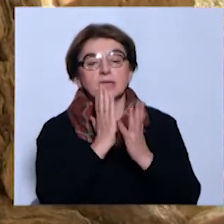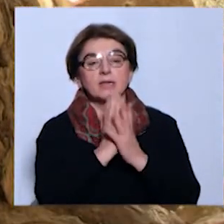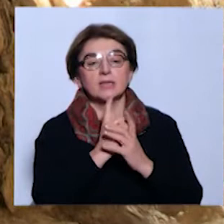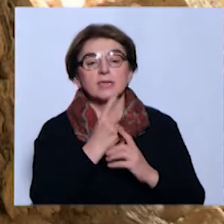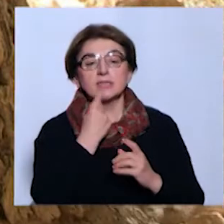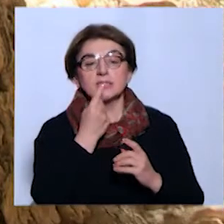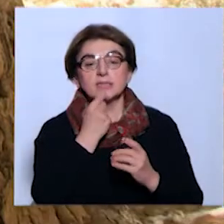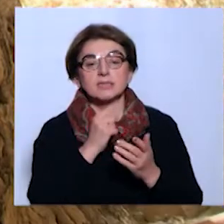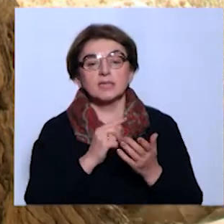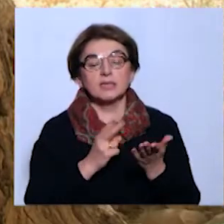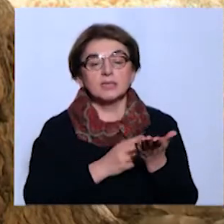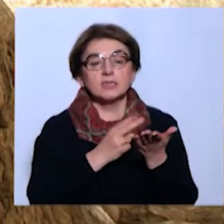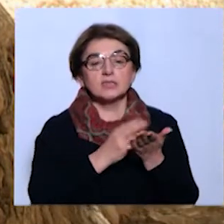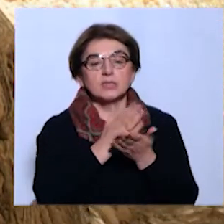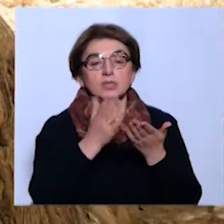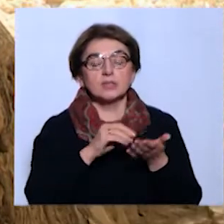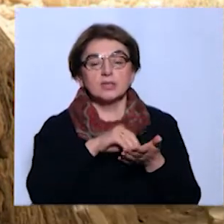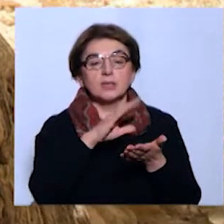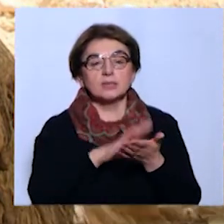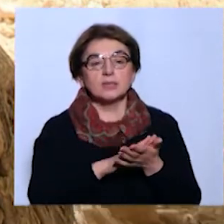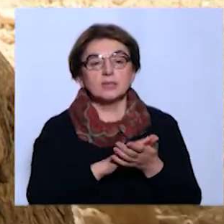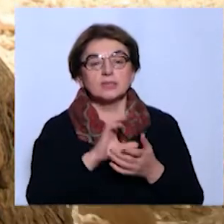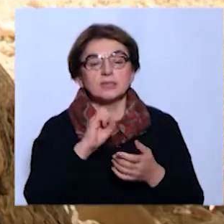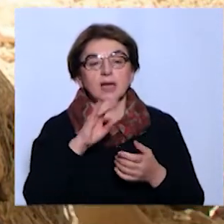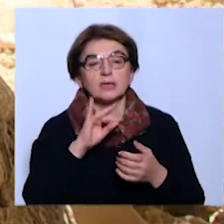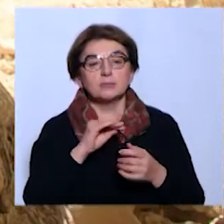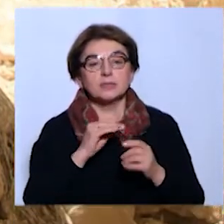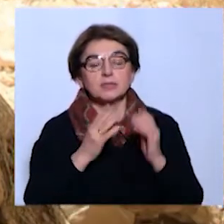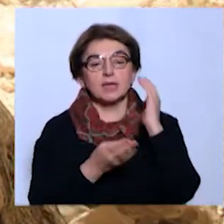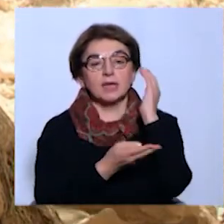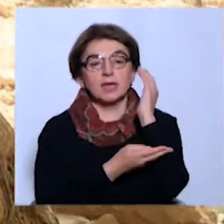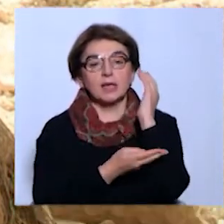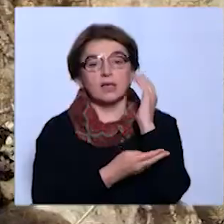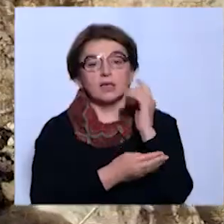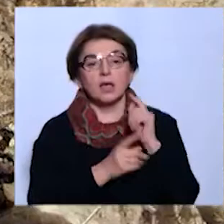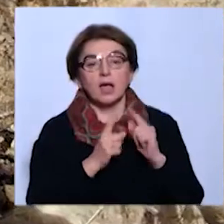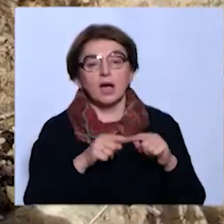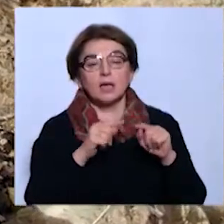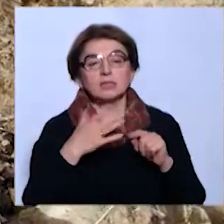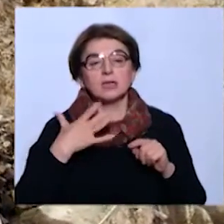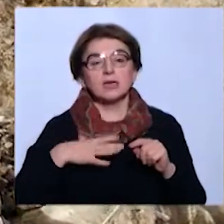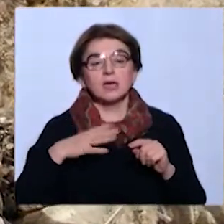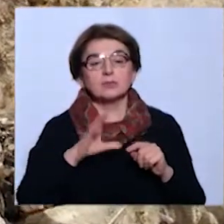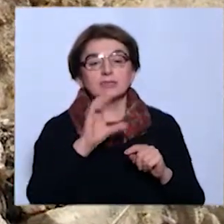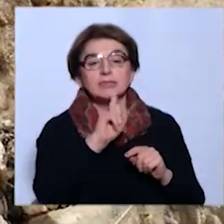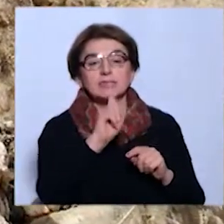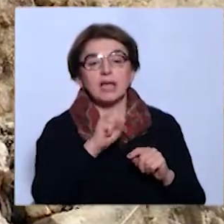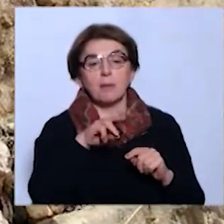წითელ ნუსხაშია შეტანილი არის საკმლის ხე. Ასევე წითელ ნუსხაში შეტანილი ქართული